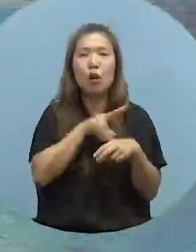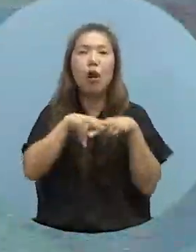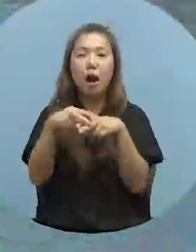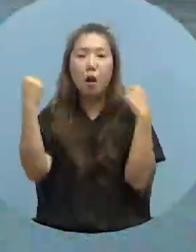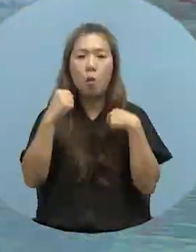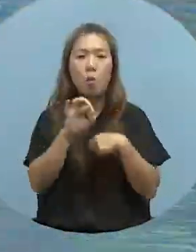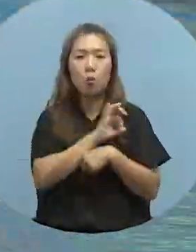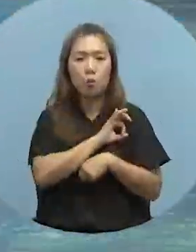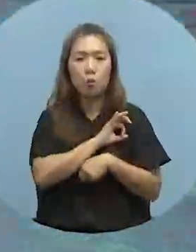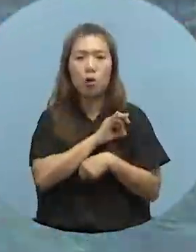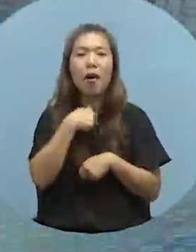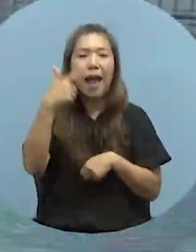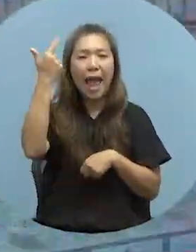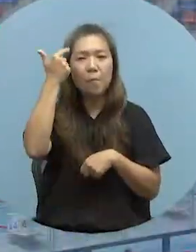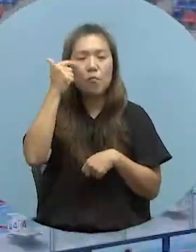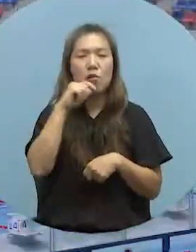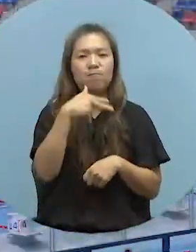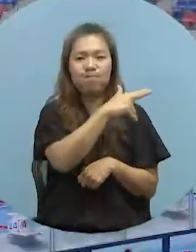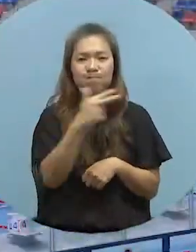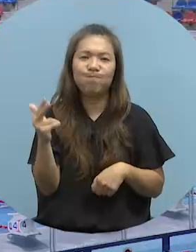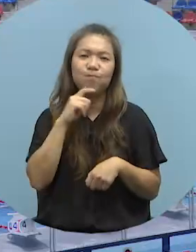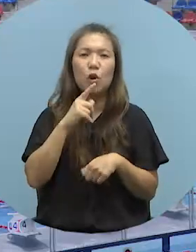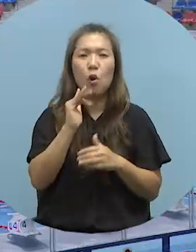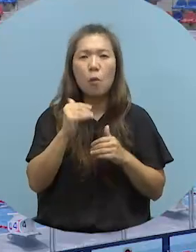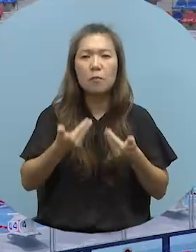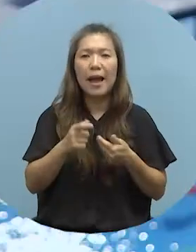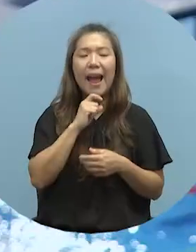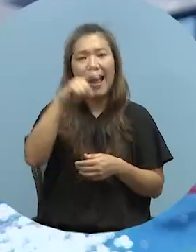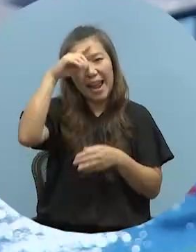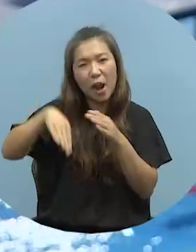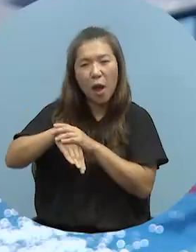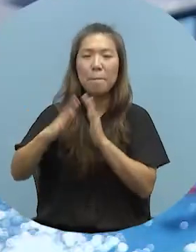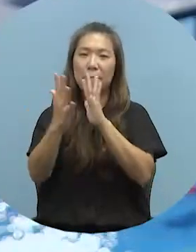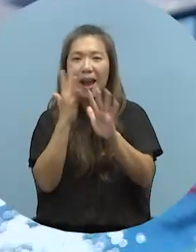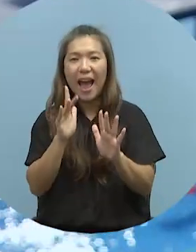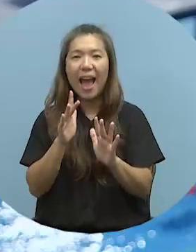埋亚运会嗰啲咧，我都系希望可以游到一个好嘅成绩，但系紀錄